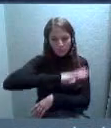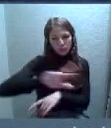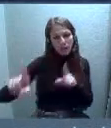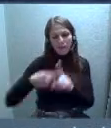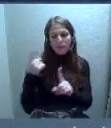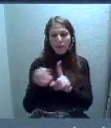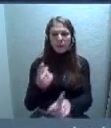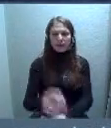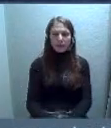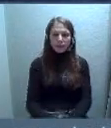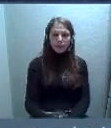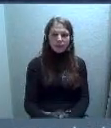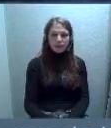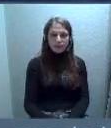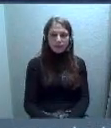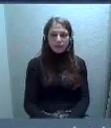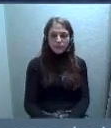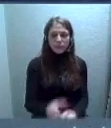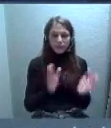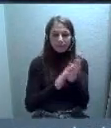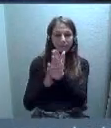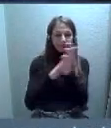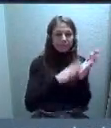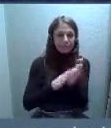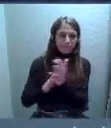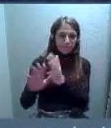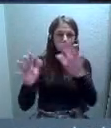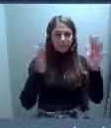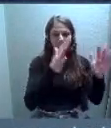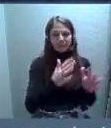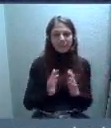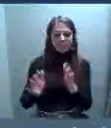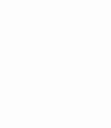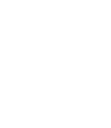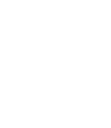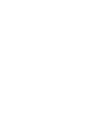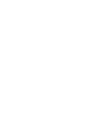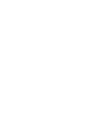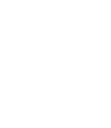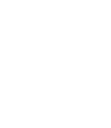Merci à vous.